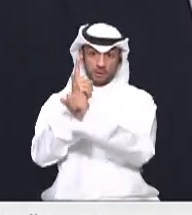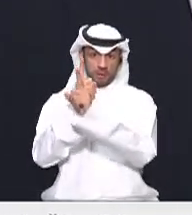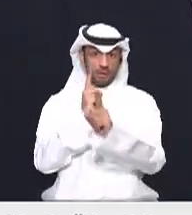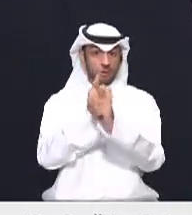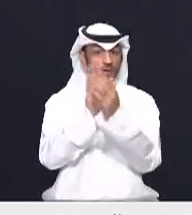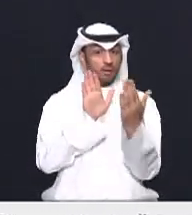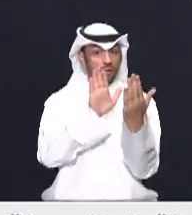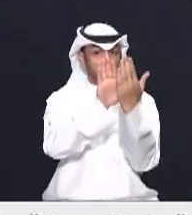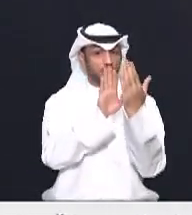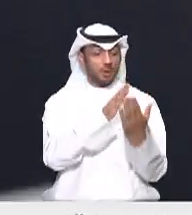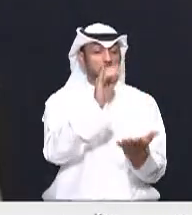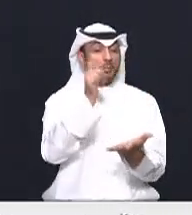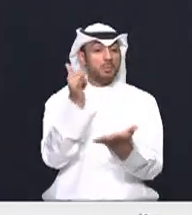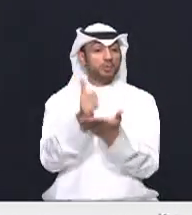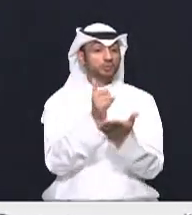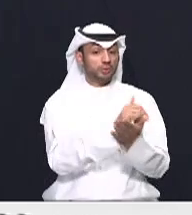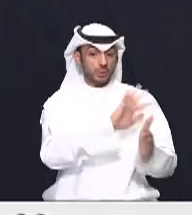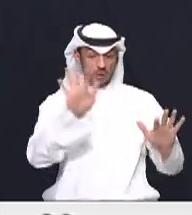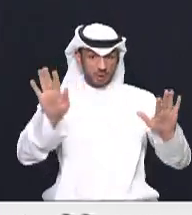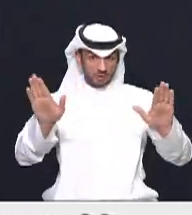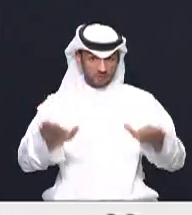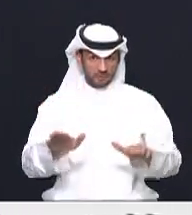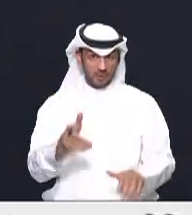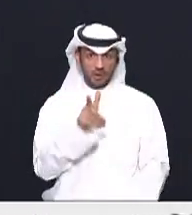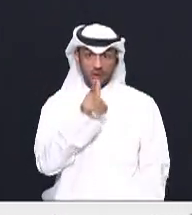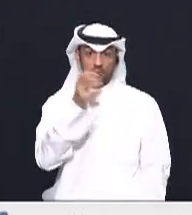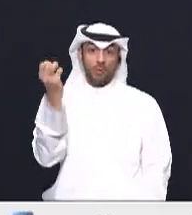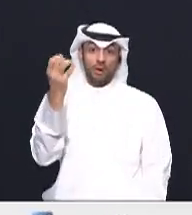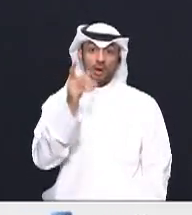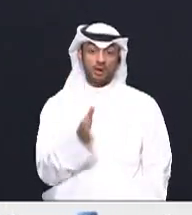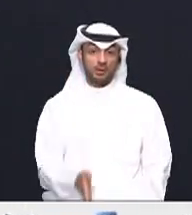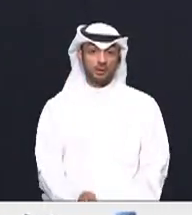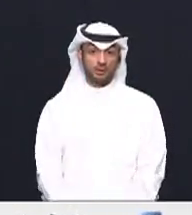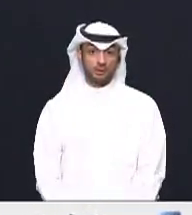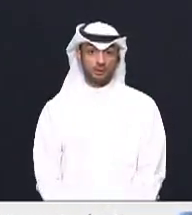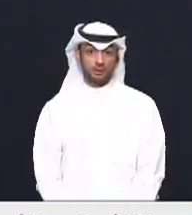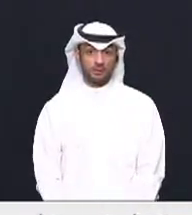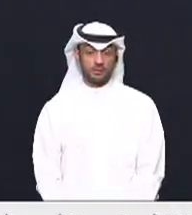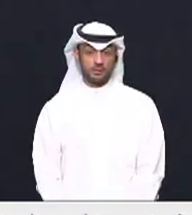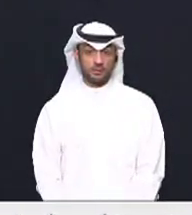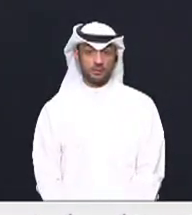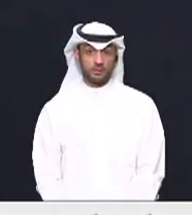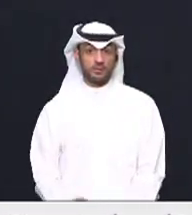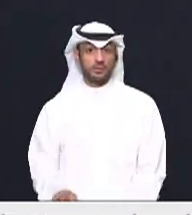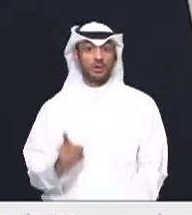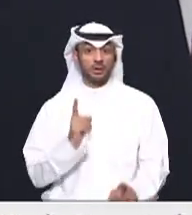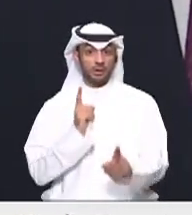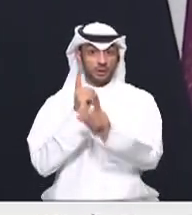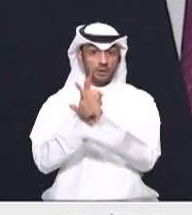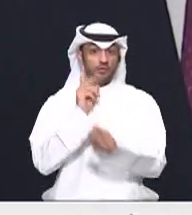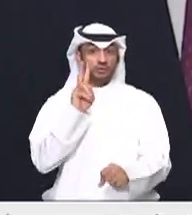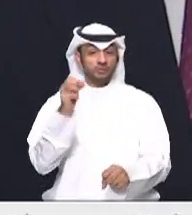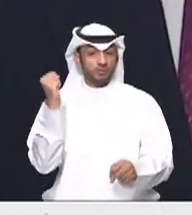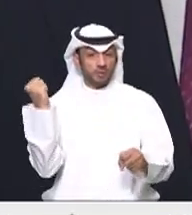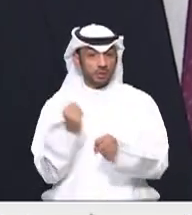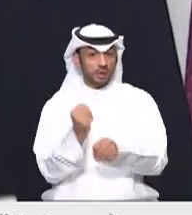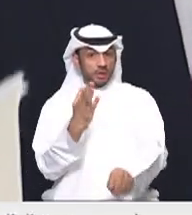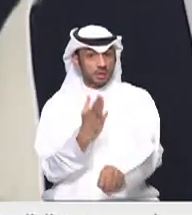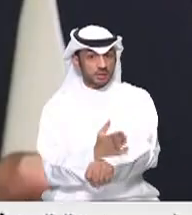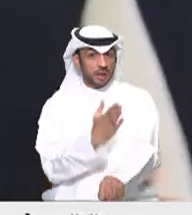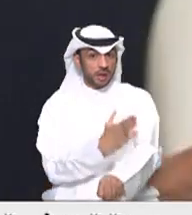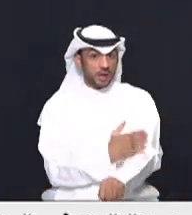مع مسؤولين أخر في قارات أخرى وممثلين لدول أخرى. كل هذه الجهود بسام